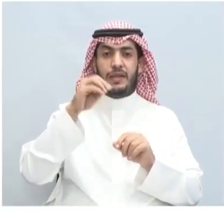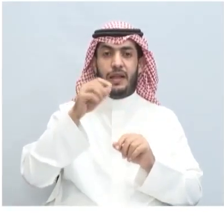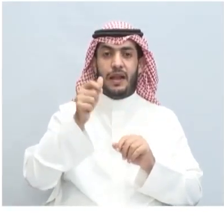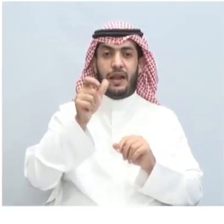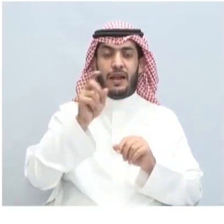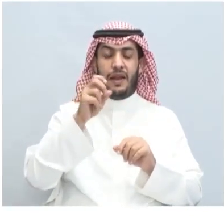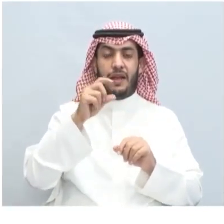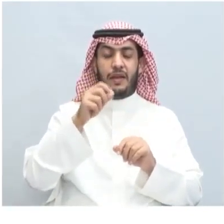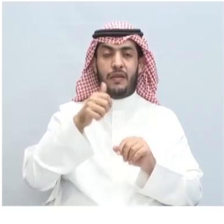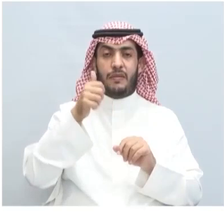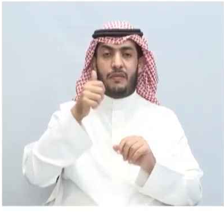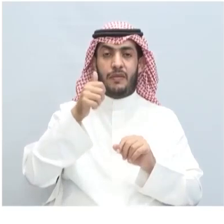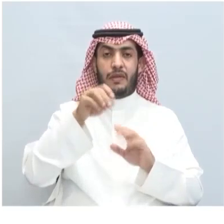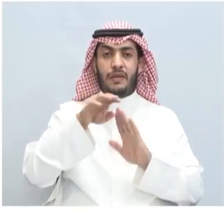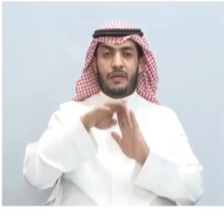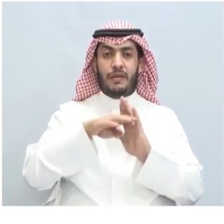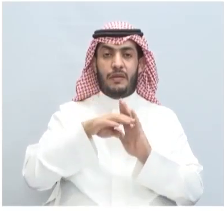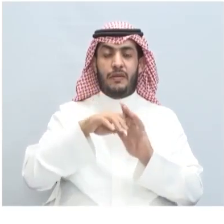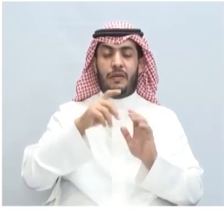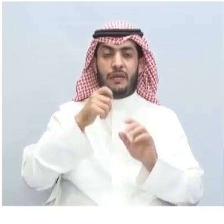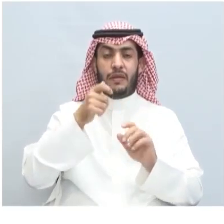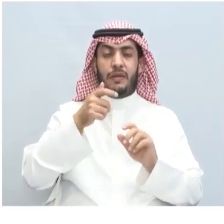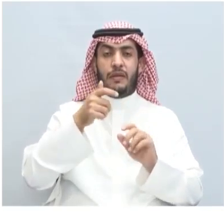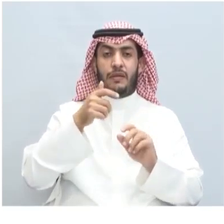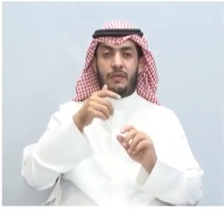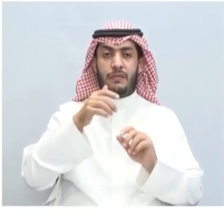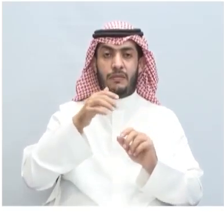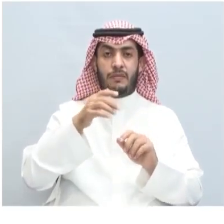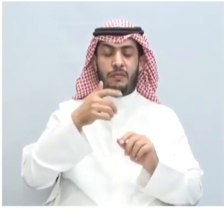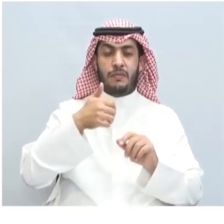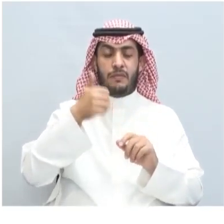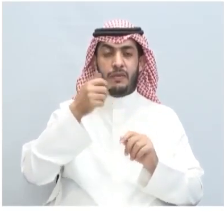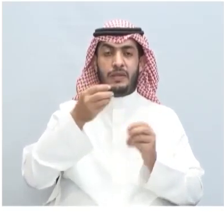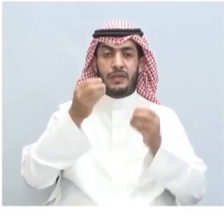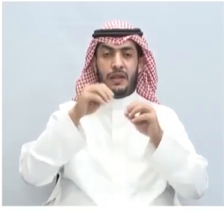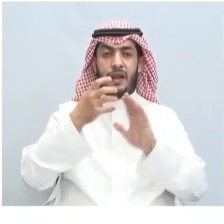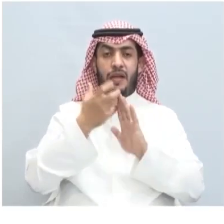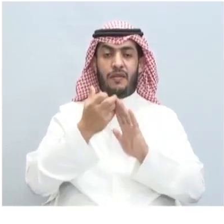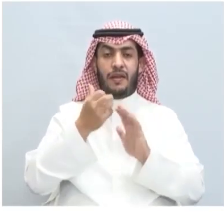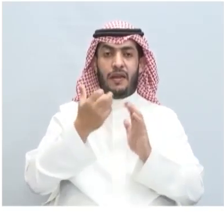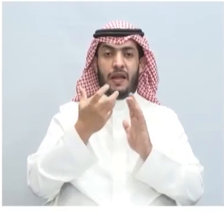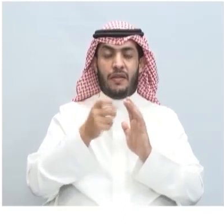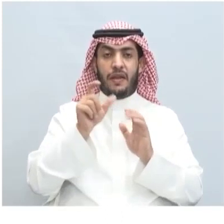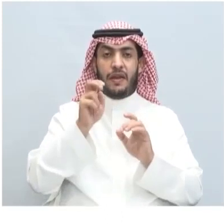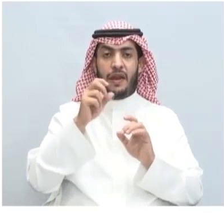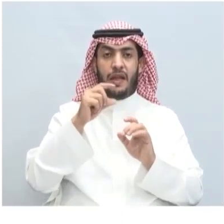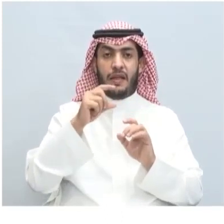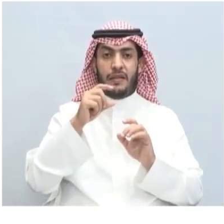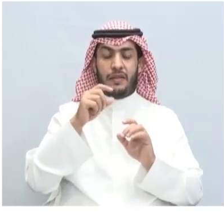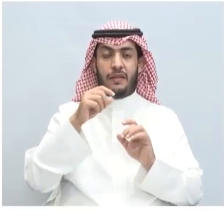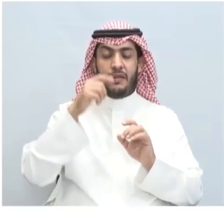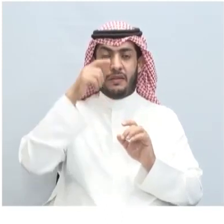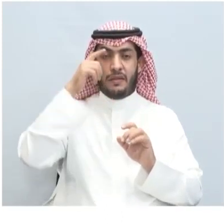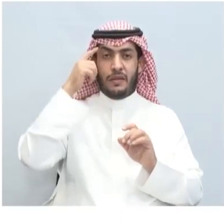النقد المتاح اما القرار بعدم دفع التوزيعات النقديه بالتاكيد سيساهم في الاحتفاظ بالنقد وهذا ما ذكرناه حينما لا